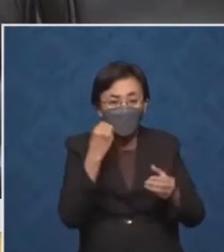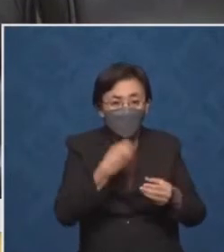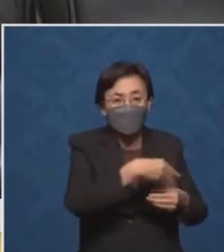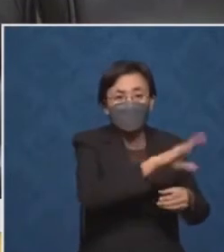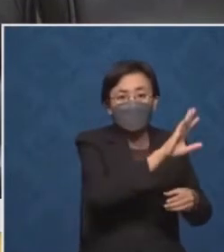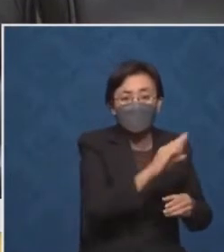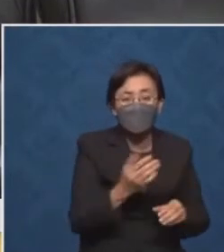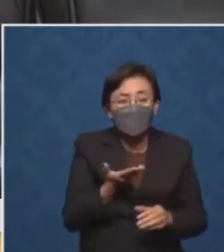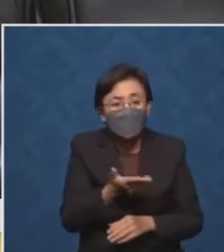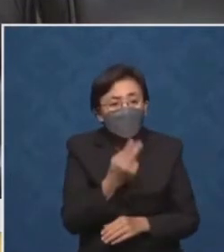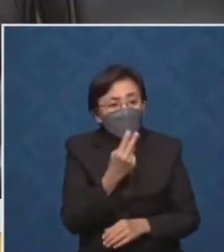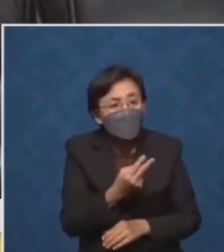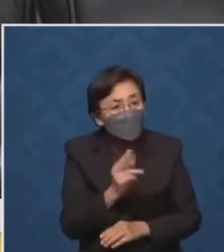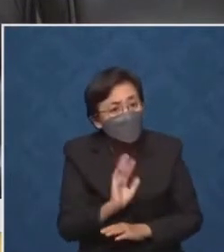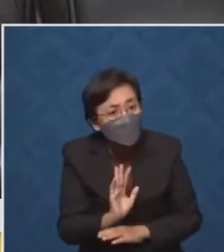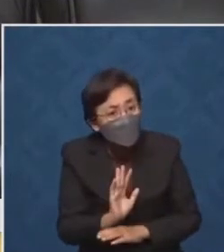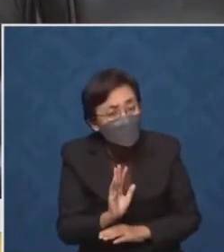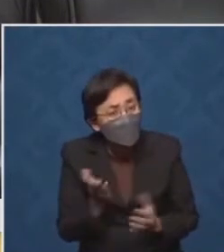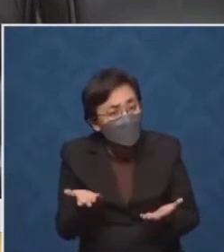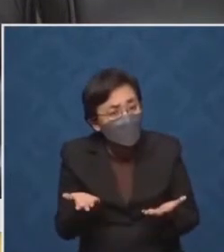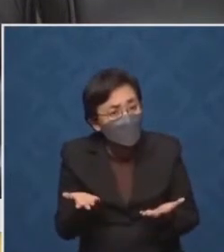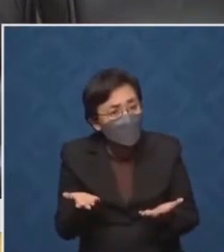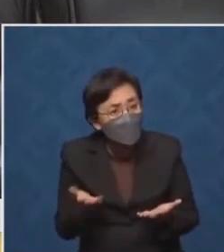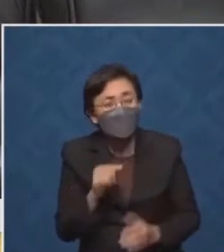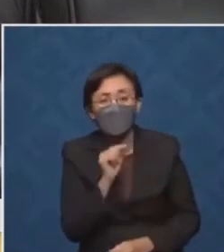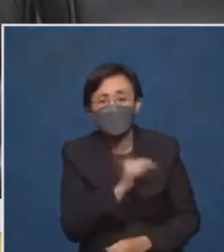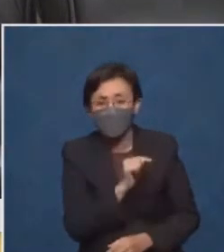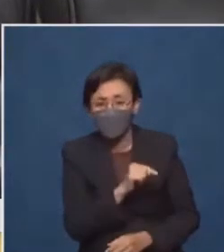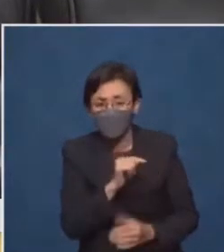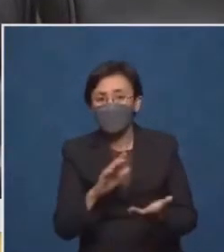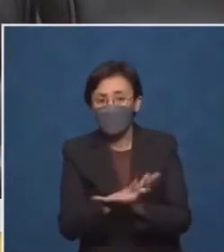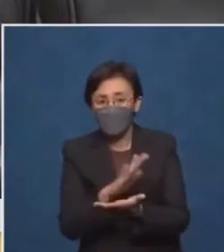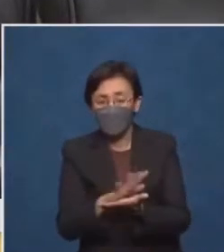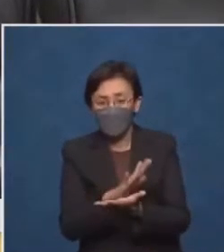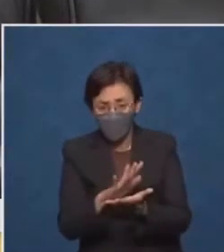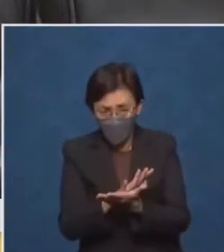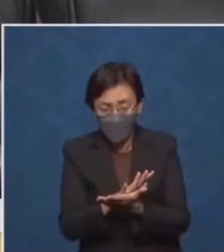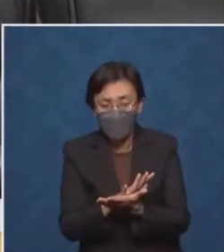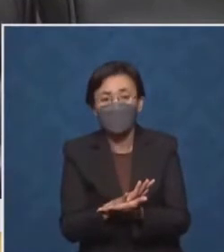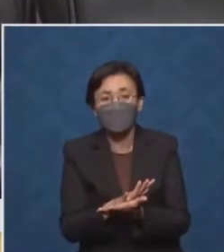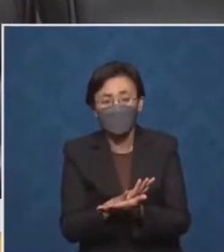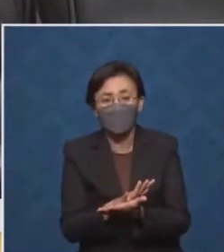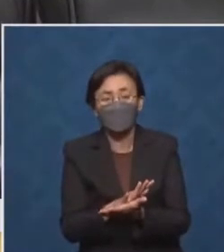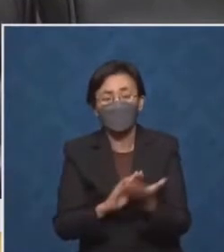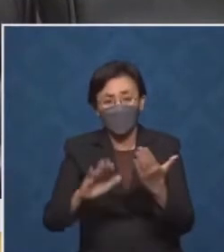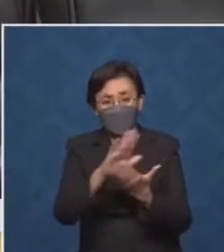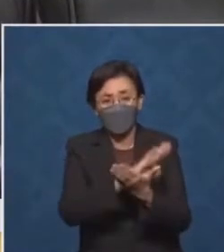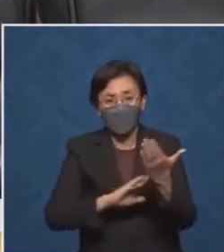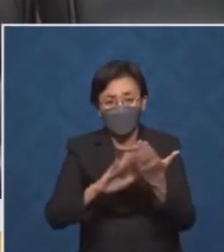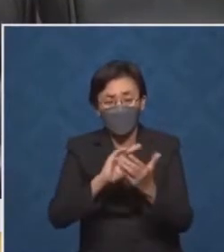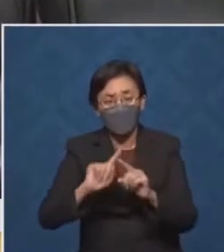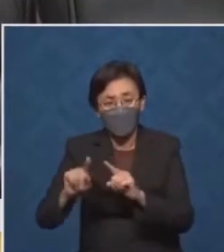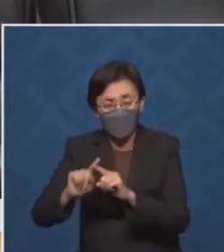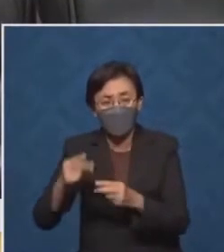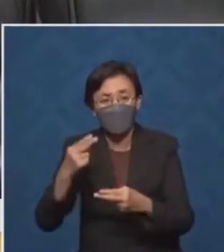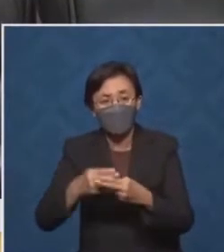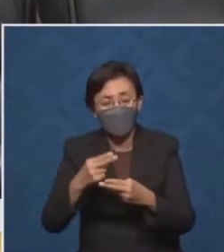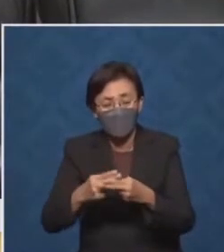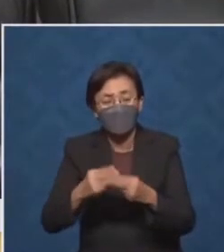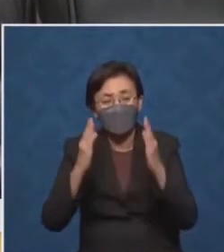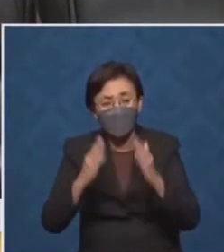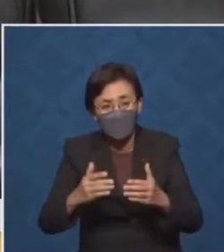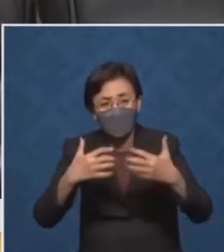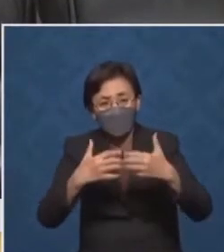โดวทัน scrค่ดูหรอขออะไรไว้เพระนี่คือเปษาารที่เกิดขึ้นระหวางประเทศมีชื่อของผู้ผลิต